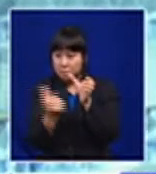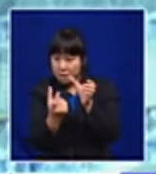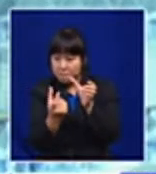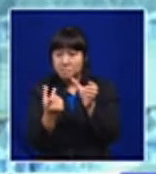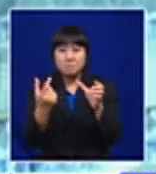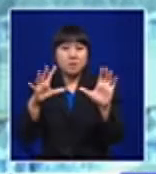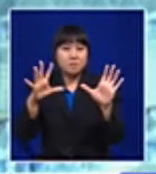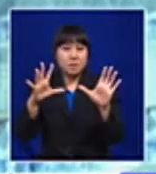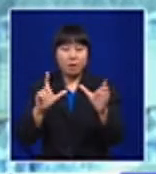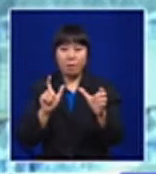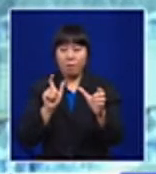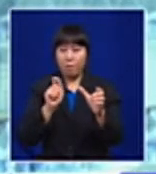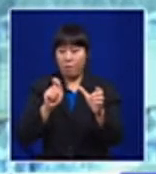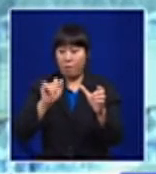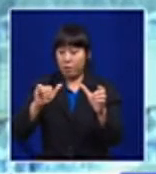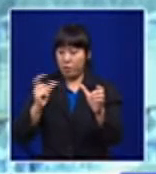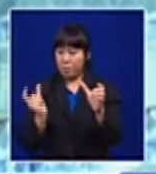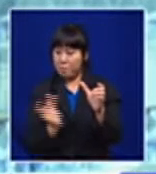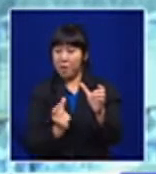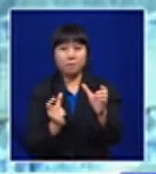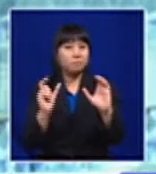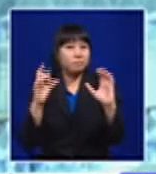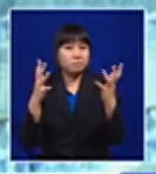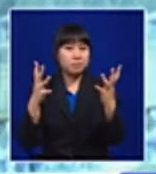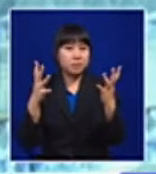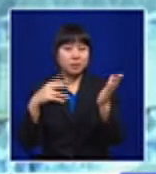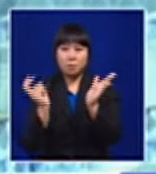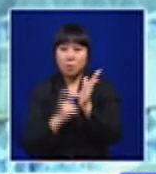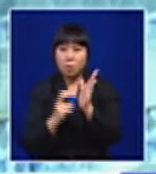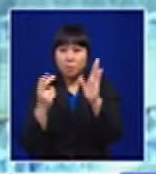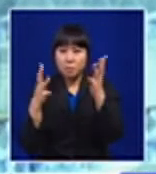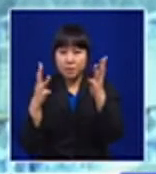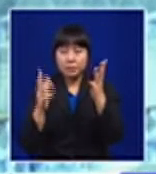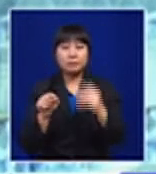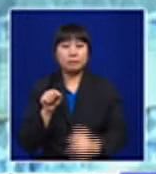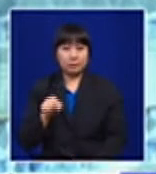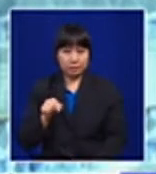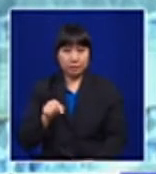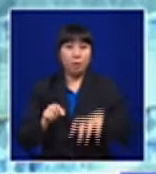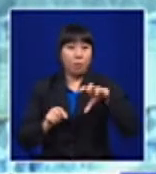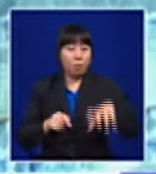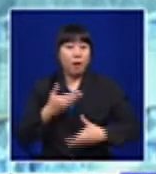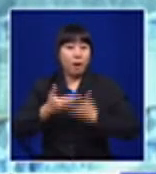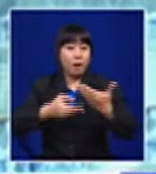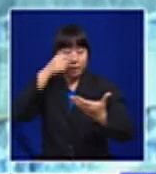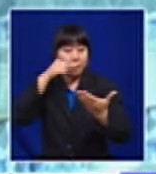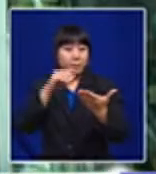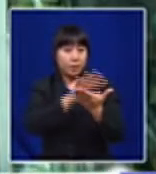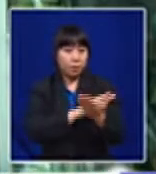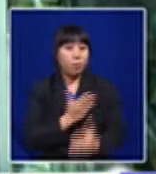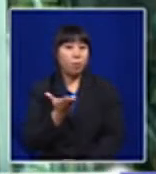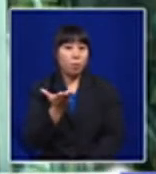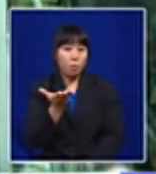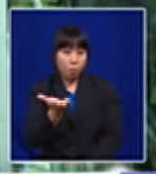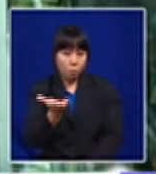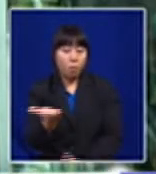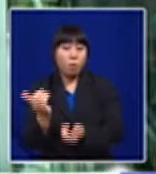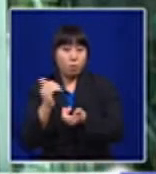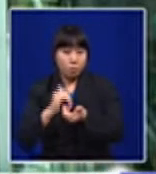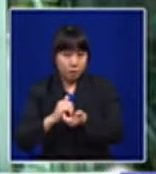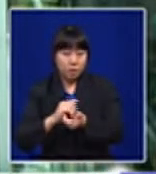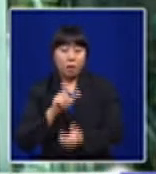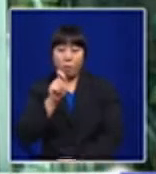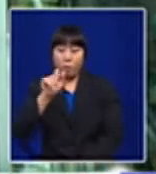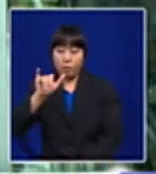างสำนักงานคณะกรรมการอาหารและยาหรือว่าอย.รับรองนะคะในเรื่องนี้กรมการค้าภายในจะขอความร่วมมือไปยังอย.และส